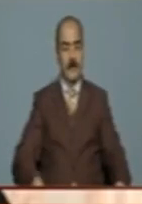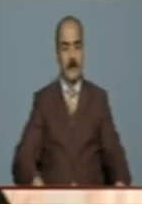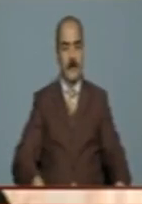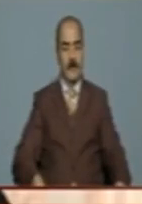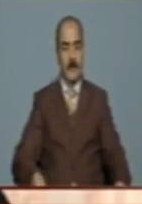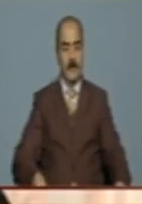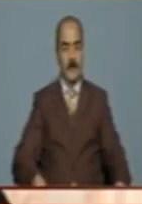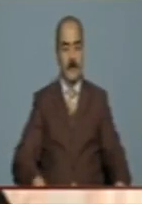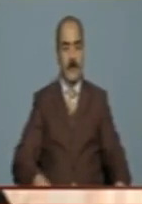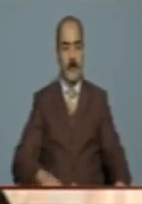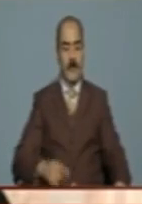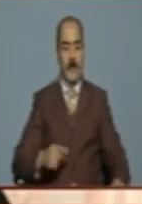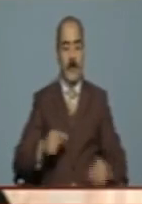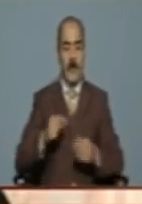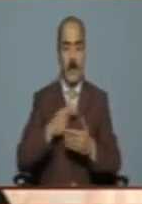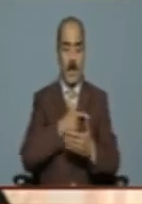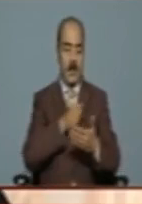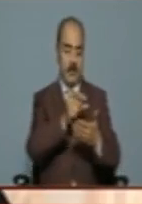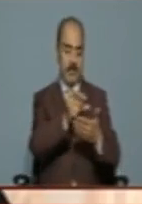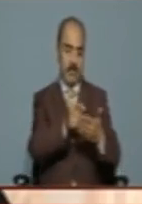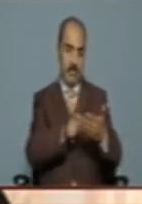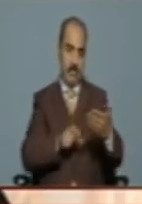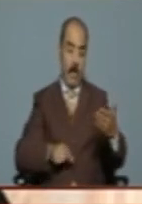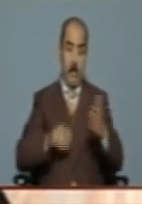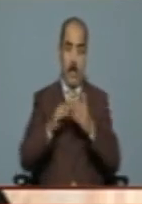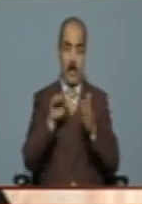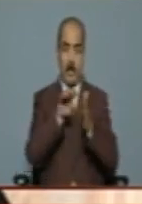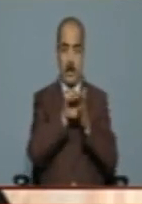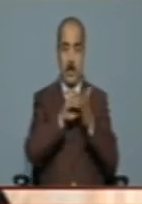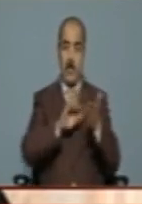عدد المقيدين بقاعدة بيانات الناخبين